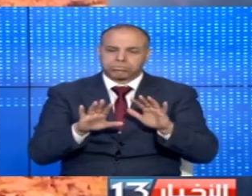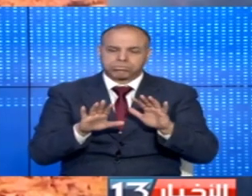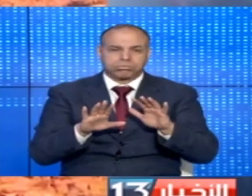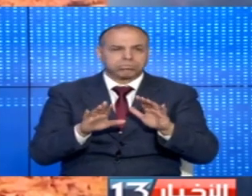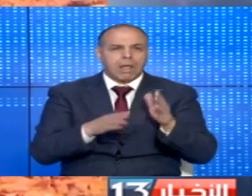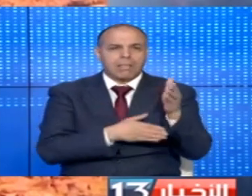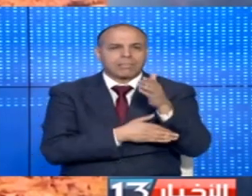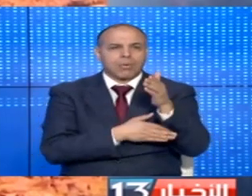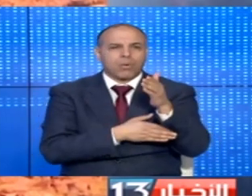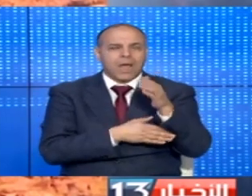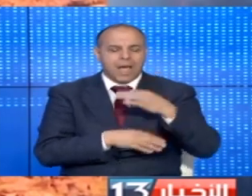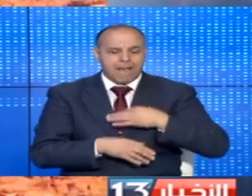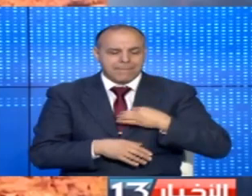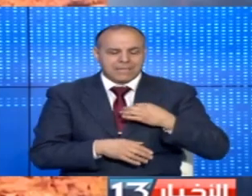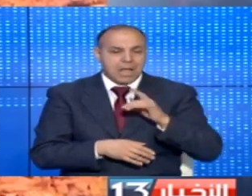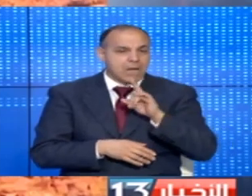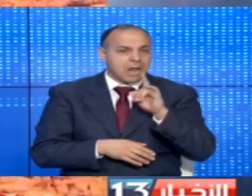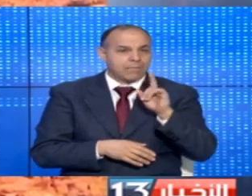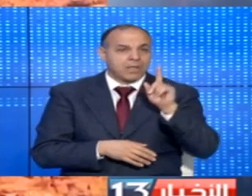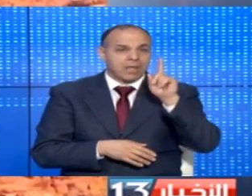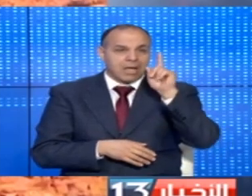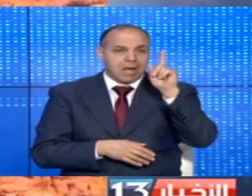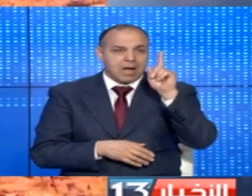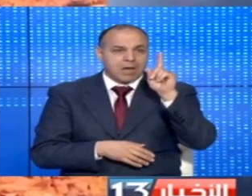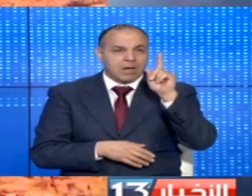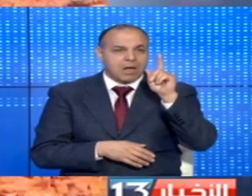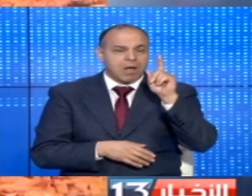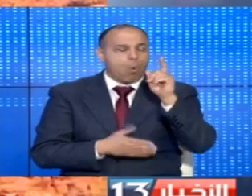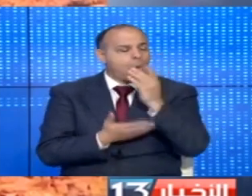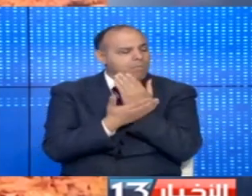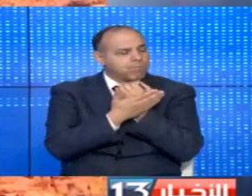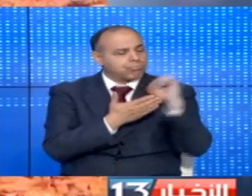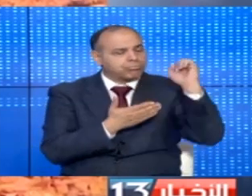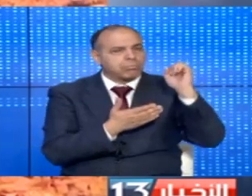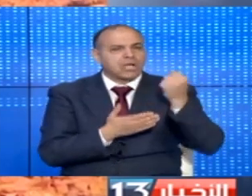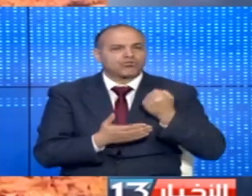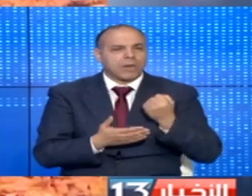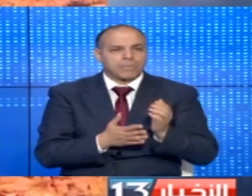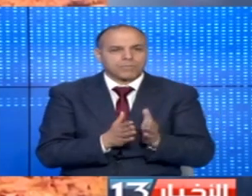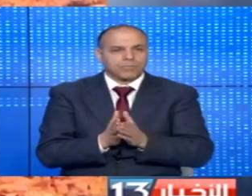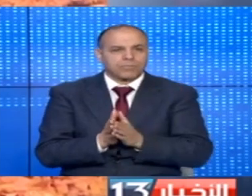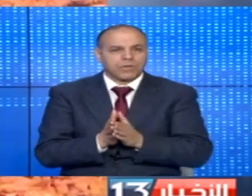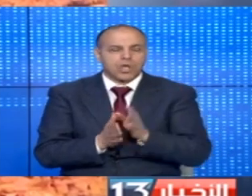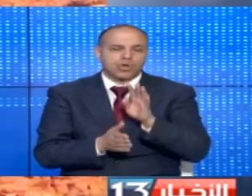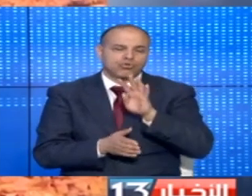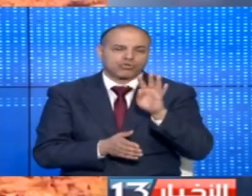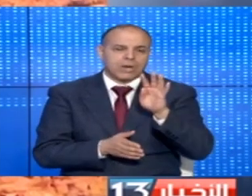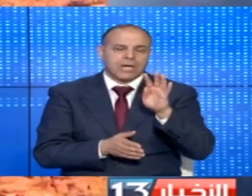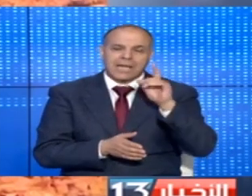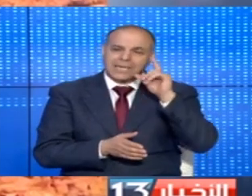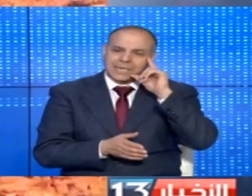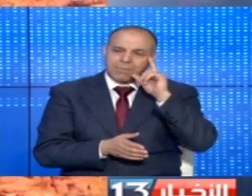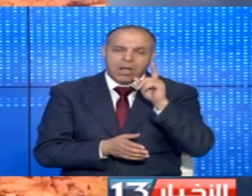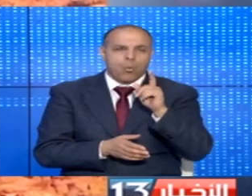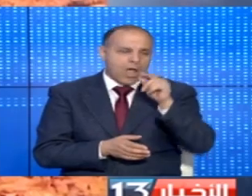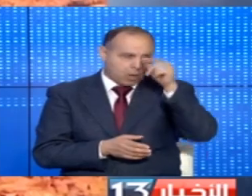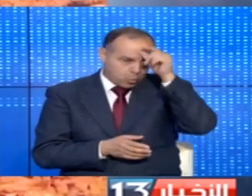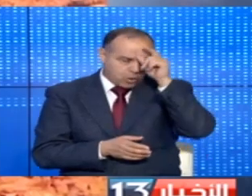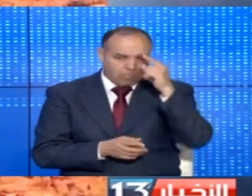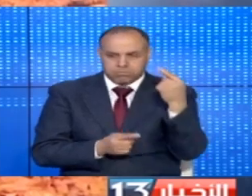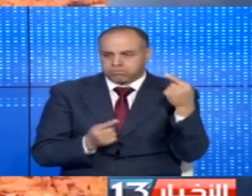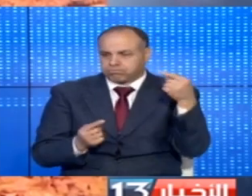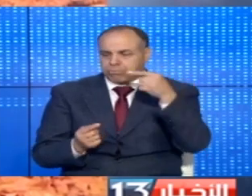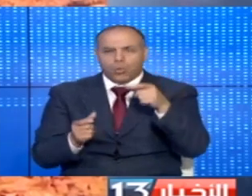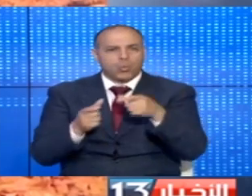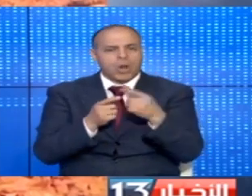الدوله المدنيه الا بالقضاء التام عليها بيان قو ات شق ليبيا وفي اشاره الى تركيا اتهم بعض